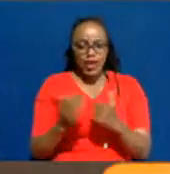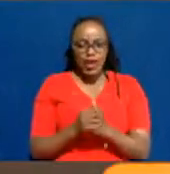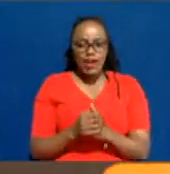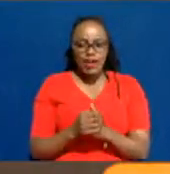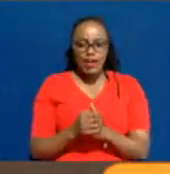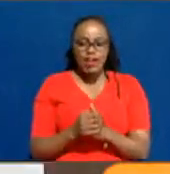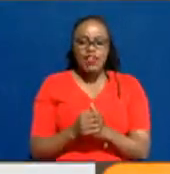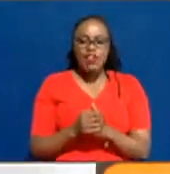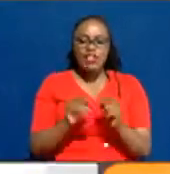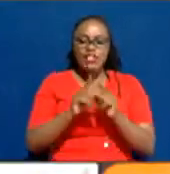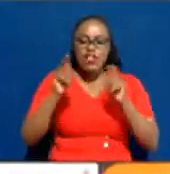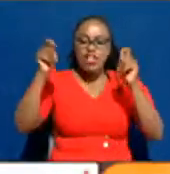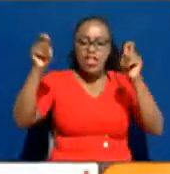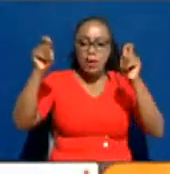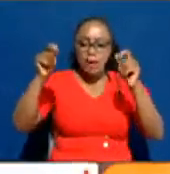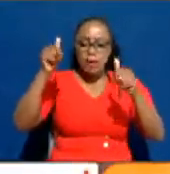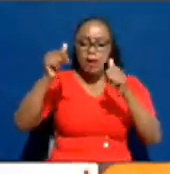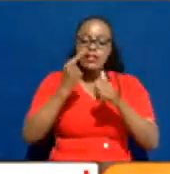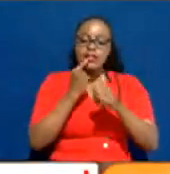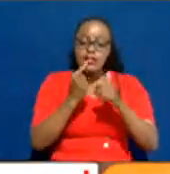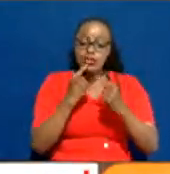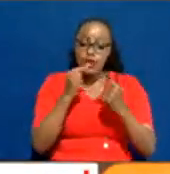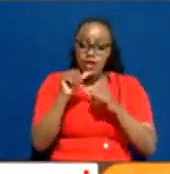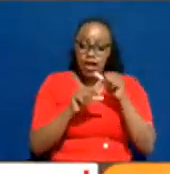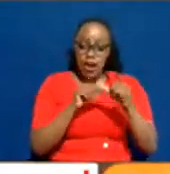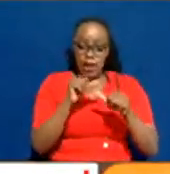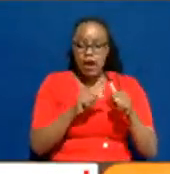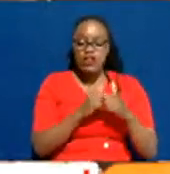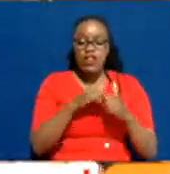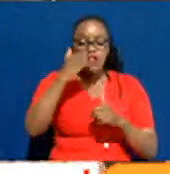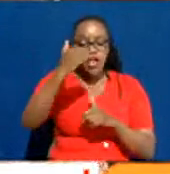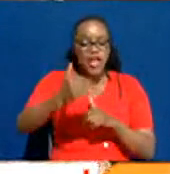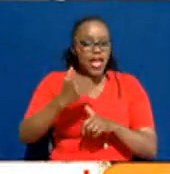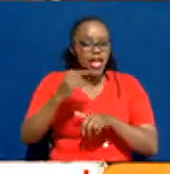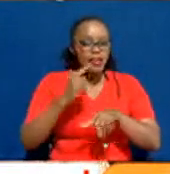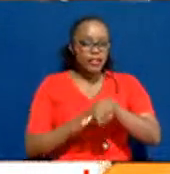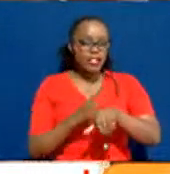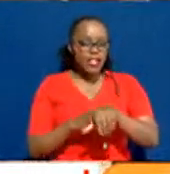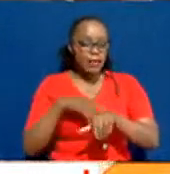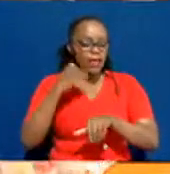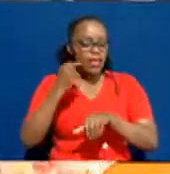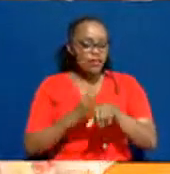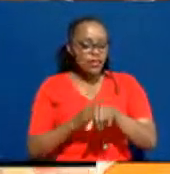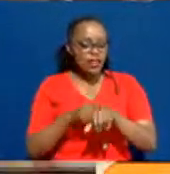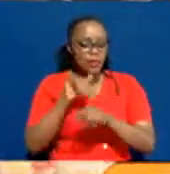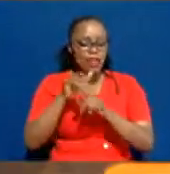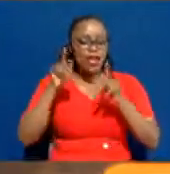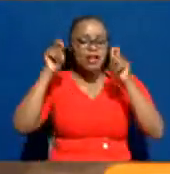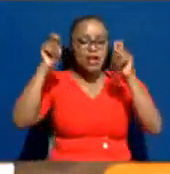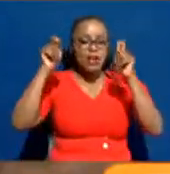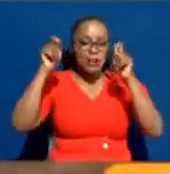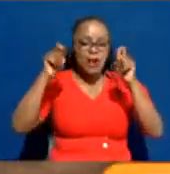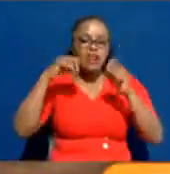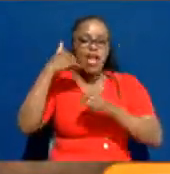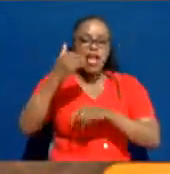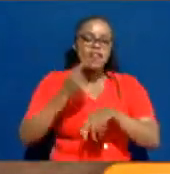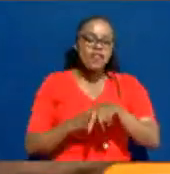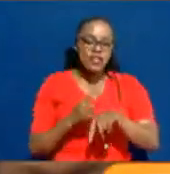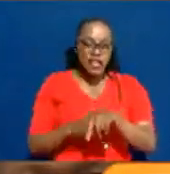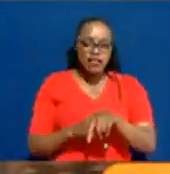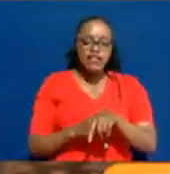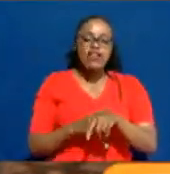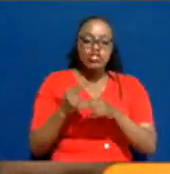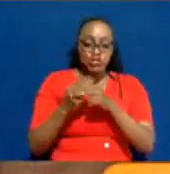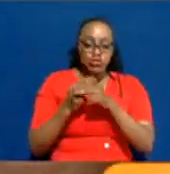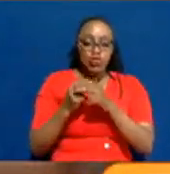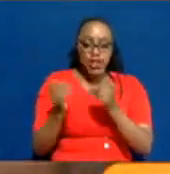hata ile maandamano wamekuwa wakiongea juu yake kila mara. Ile maandamano wamekuwa kitajaza kila mara